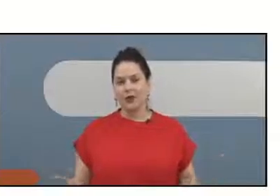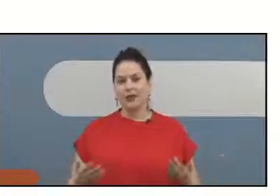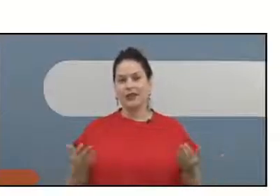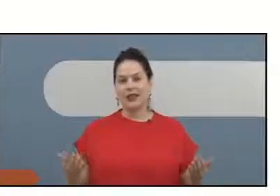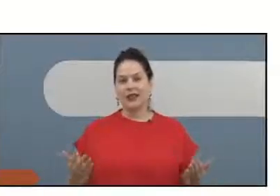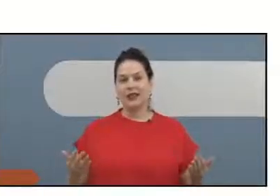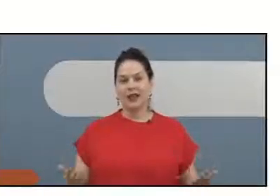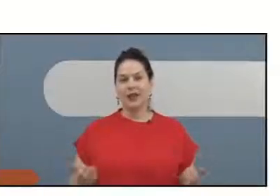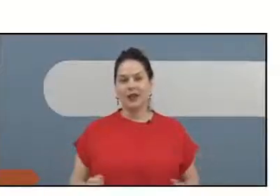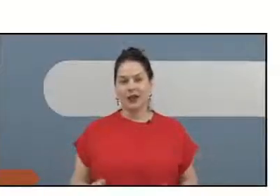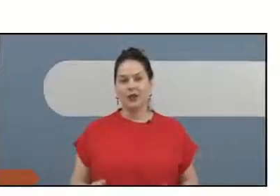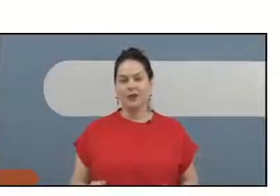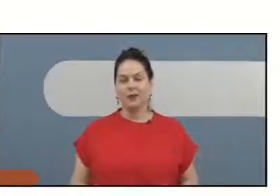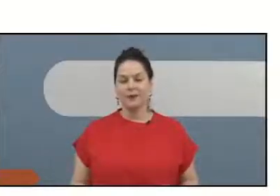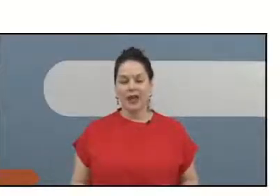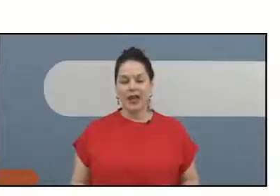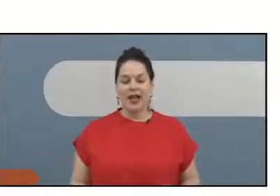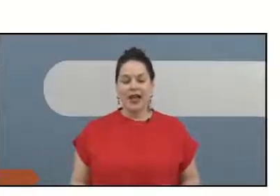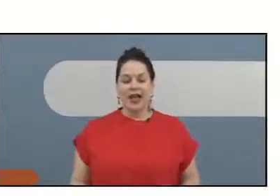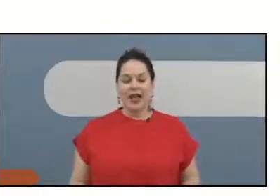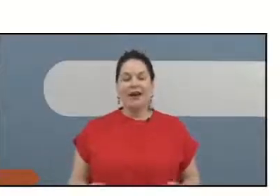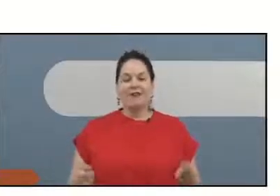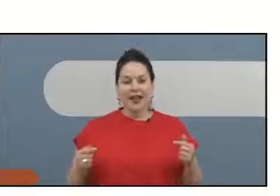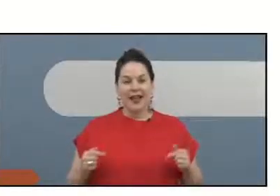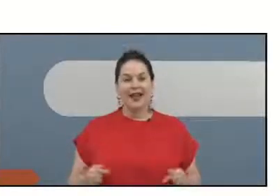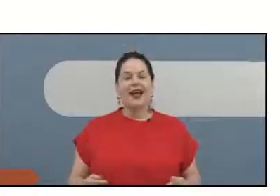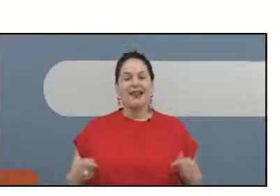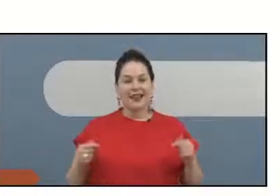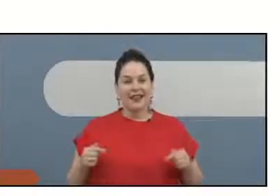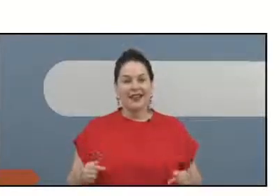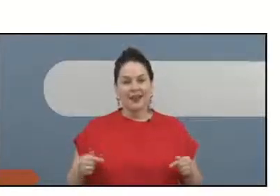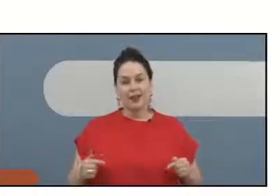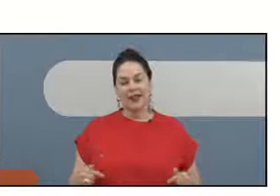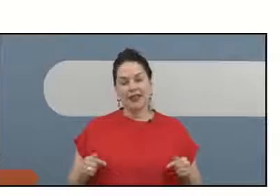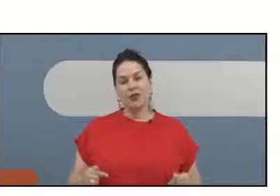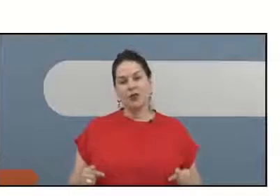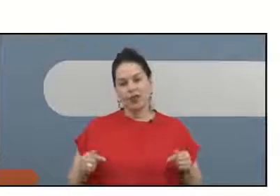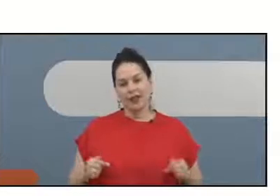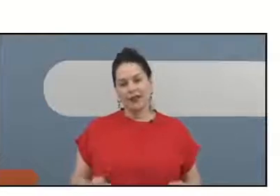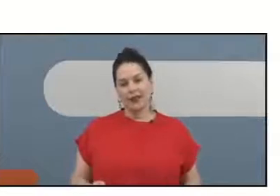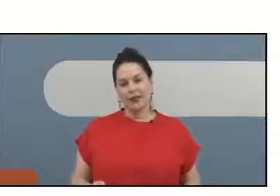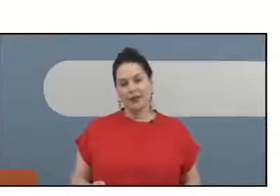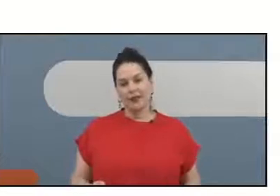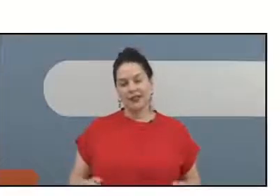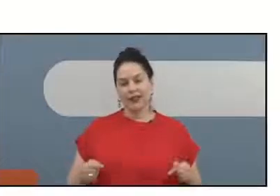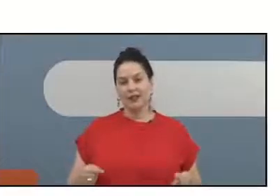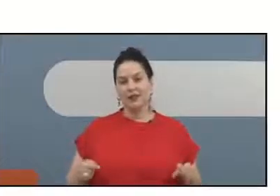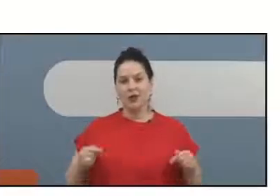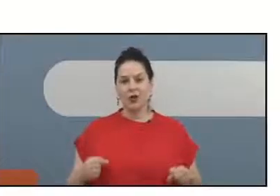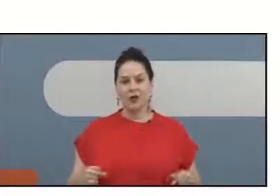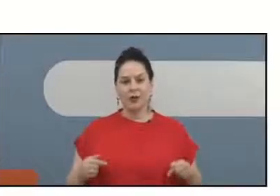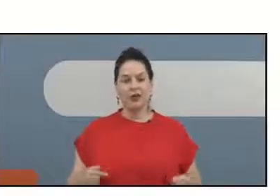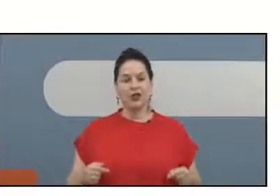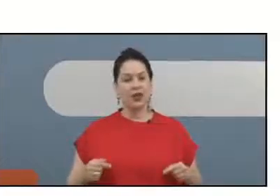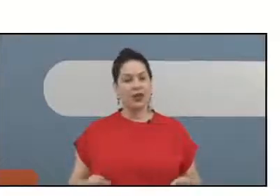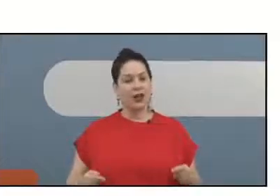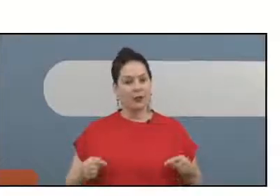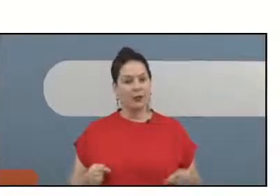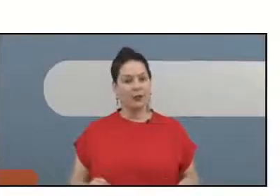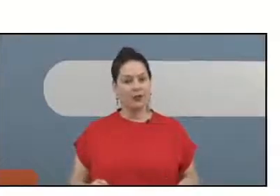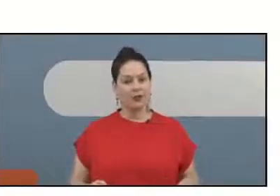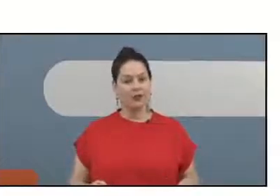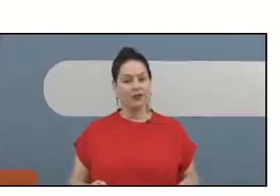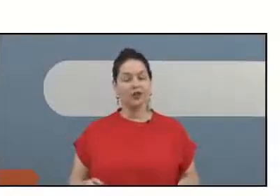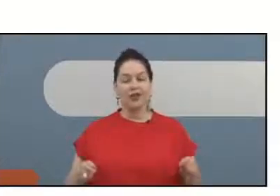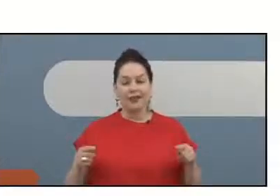מטורפות, הוא הצליח להתגבר על הכל, אבל אתה צריך תמיד לזכור שאתה אדם, אתה צריך לזכור תמיד שיש